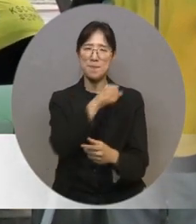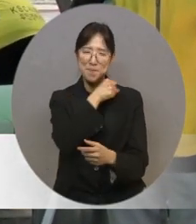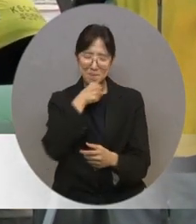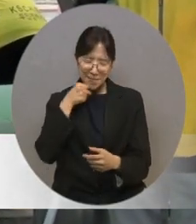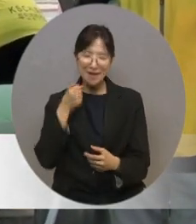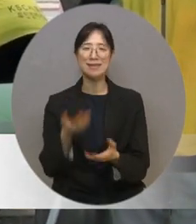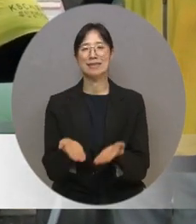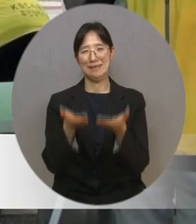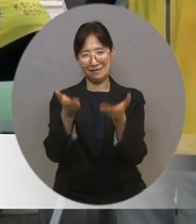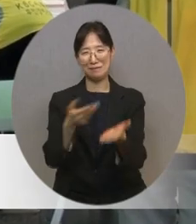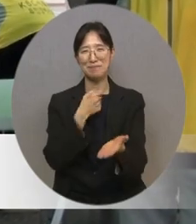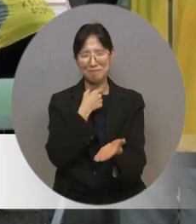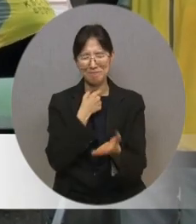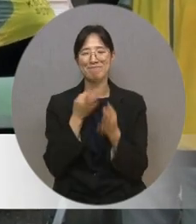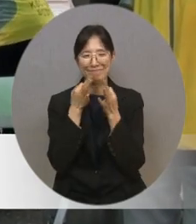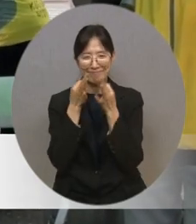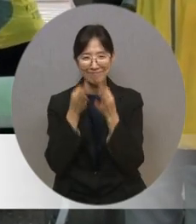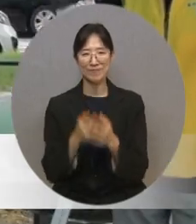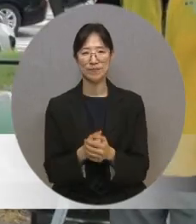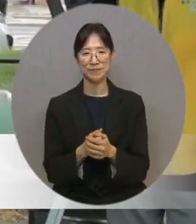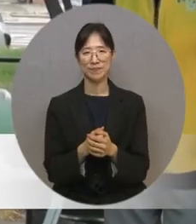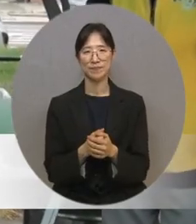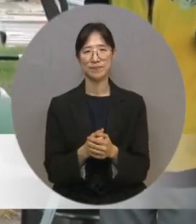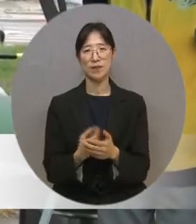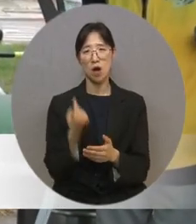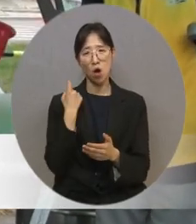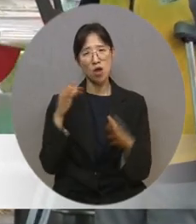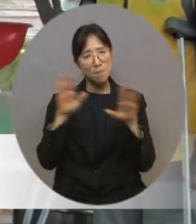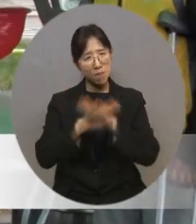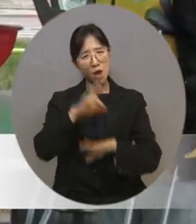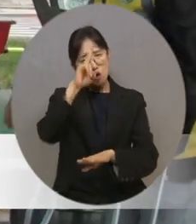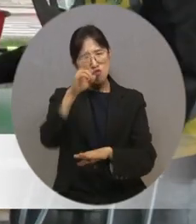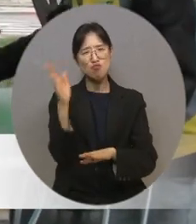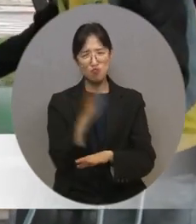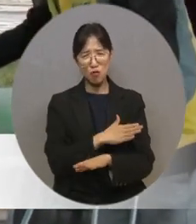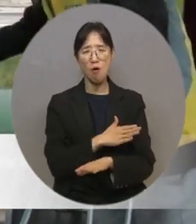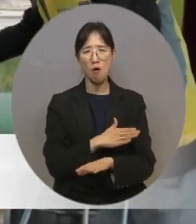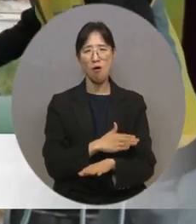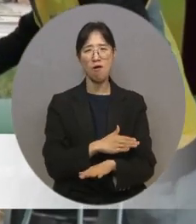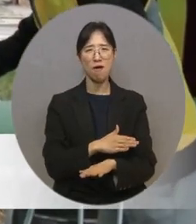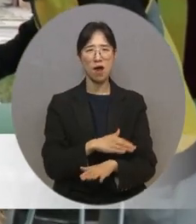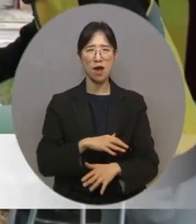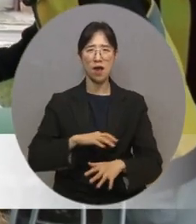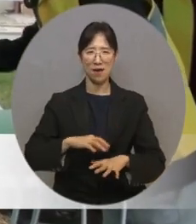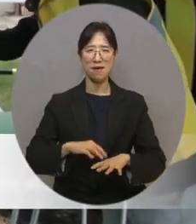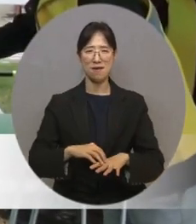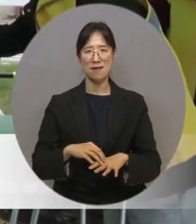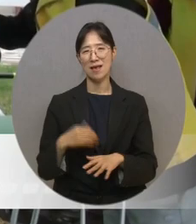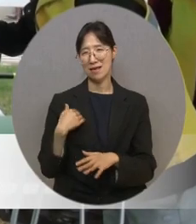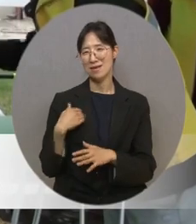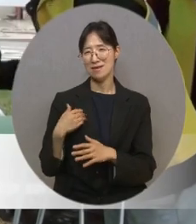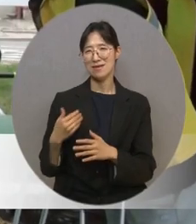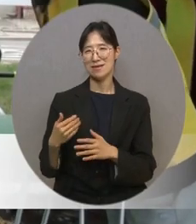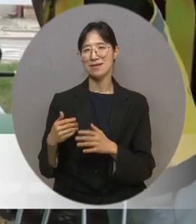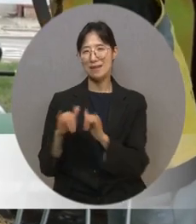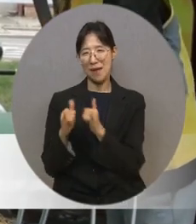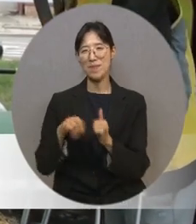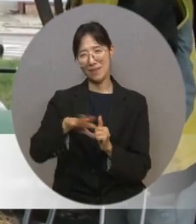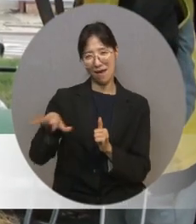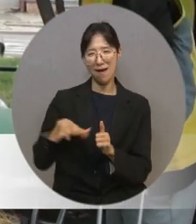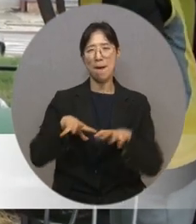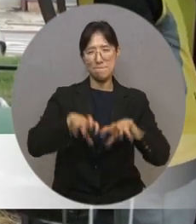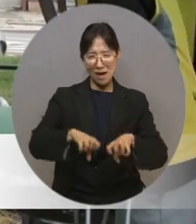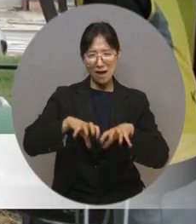드시게끔 하려고 최선을 다하고 있습니다. 어저께 밤 12시부터 저기 우리 형님하고 반죽을